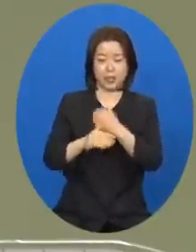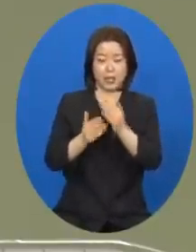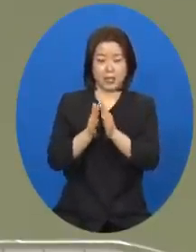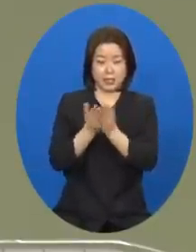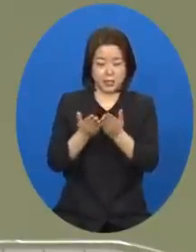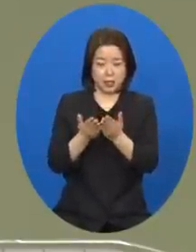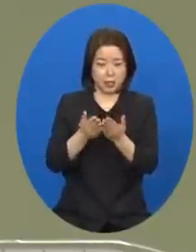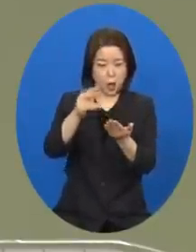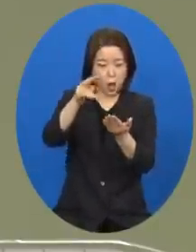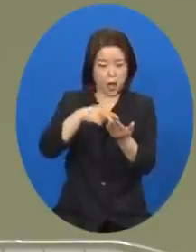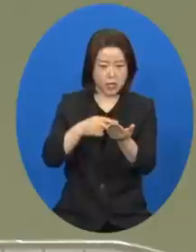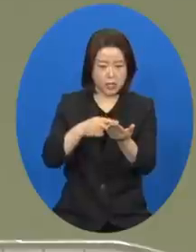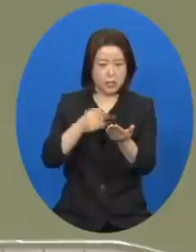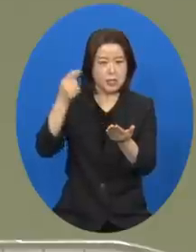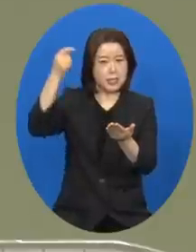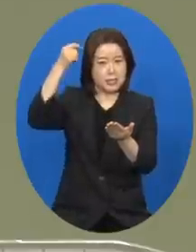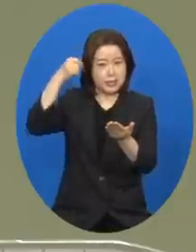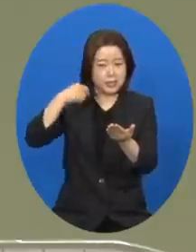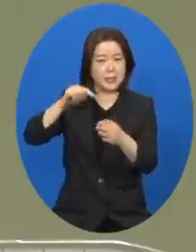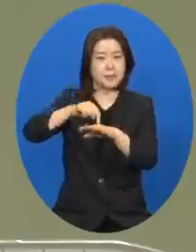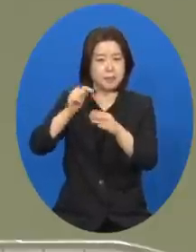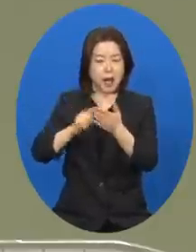분명히 하고 읽으라고 말씀하십니다.